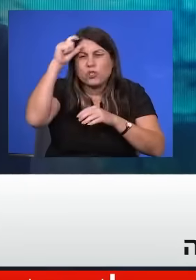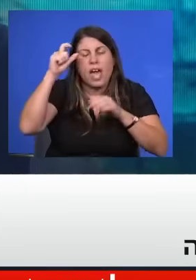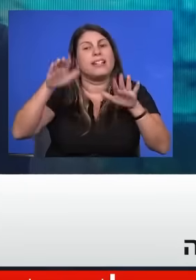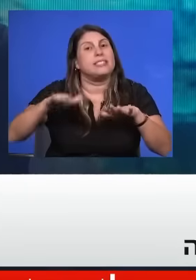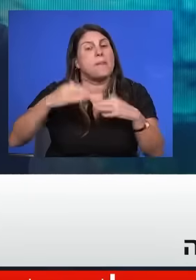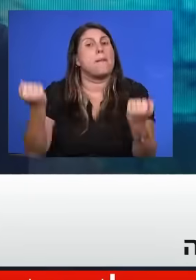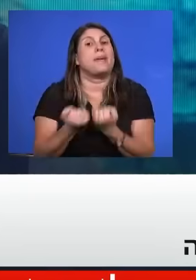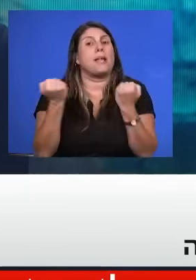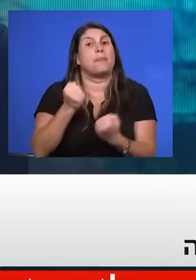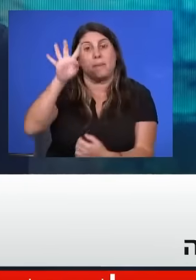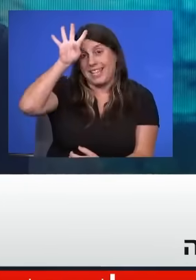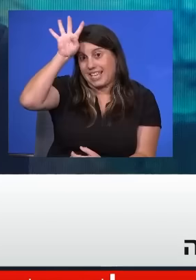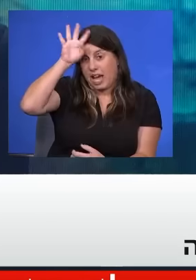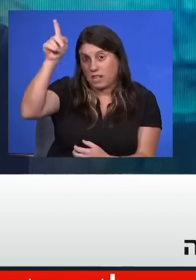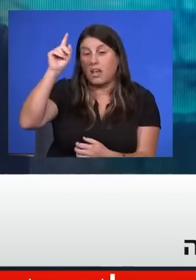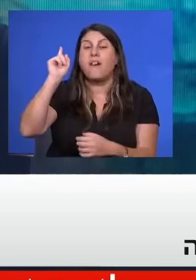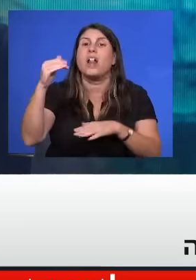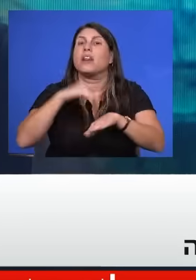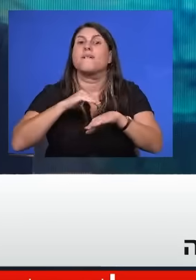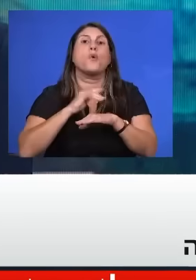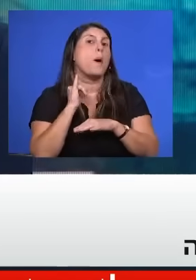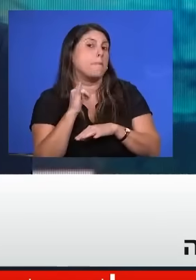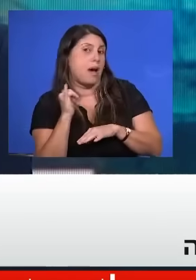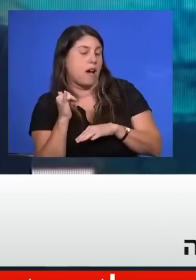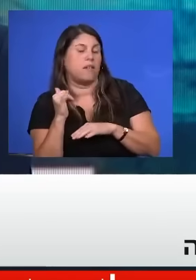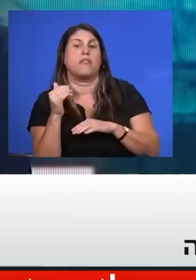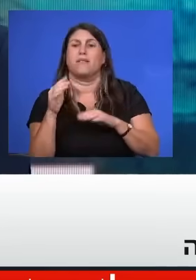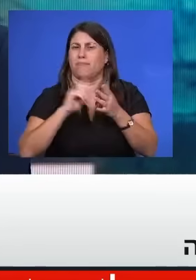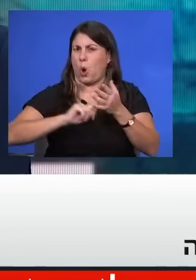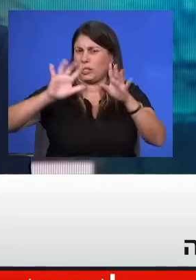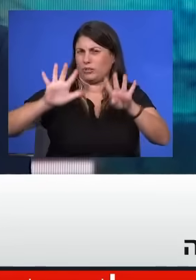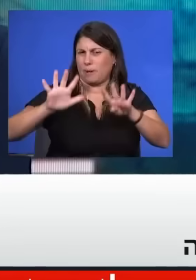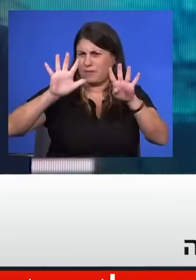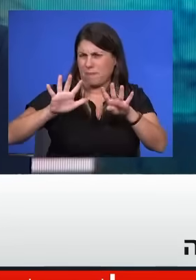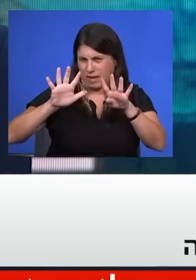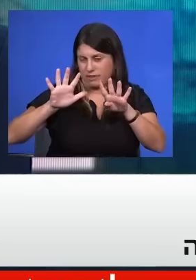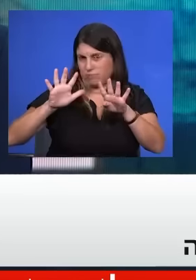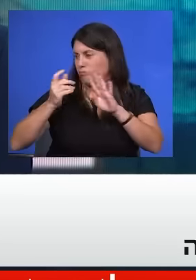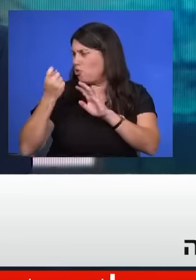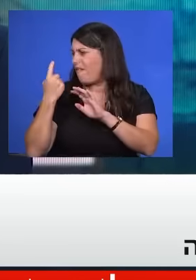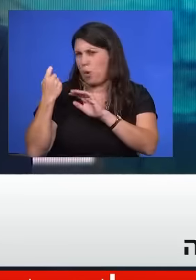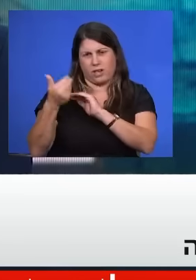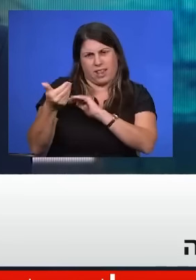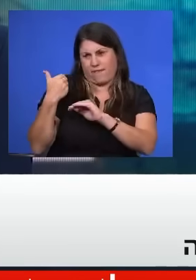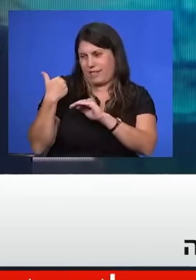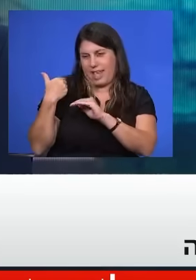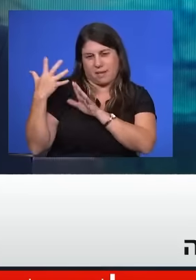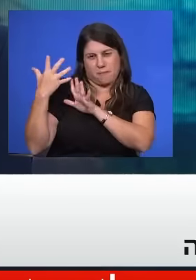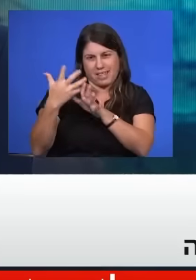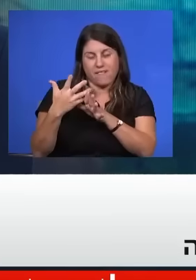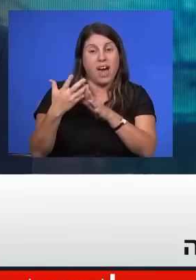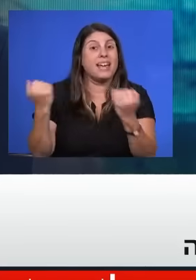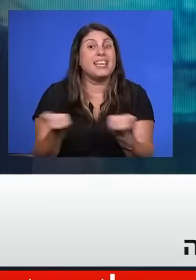בוול סטריט ג'ורנל מדבר על כך שבכל ספטמבר, כלומר שבועות לפני המתקפה, התאמנו באיראן